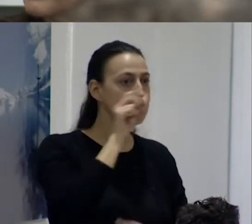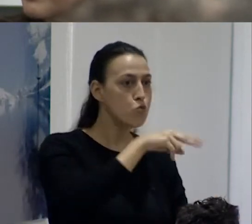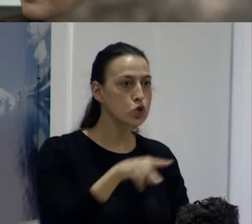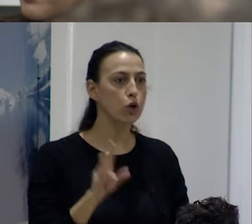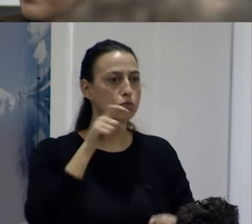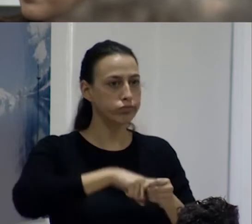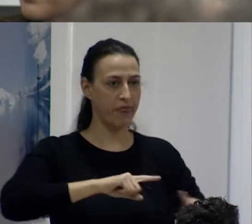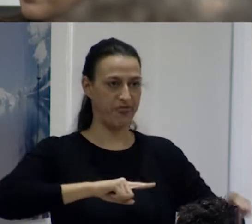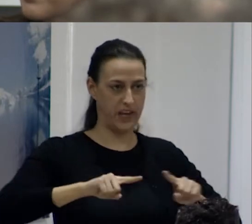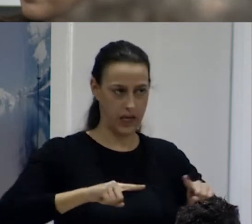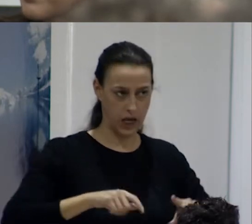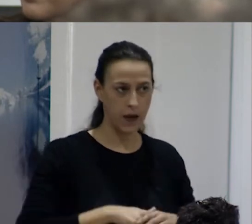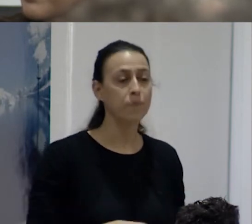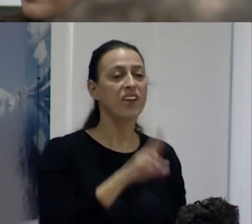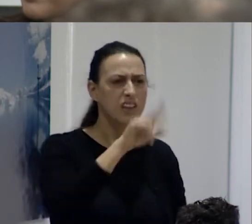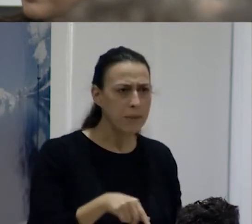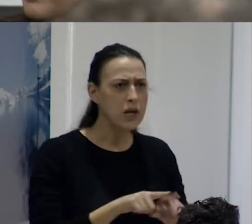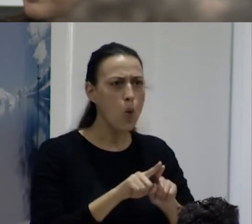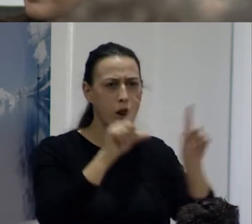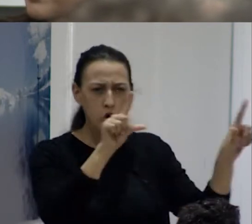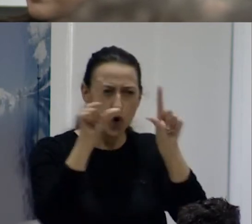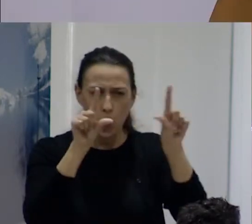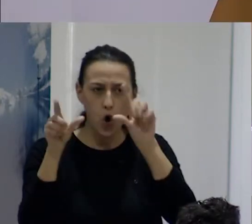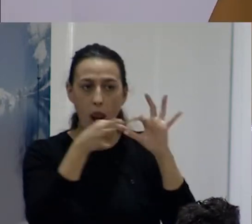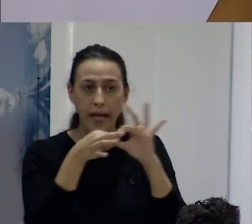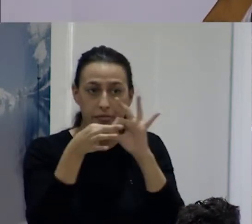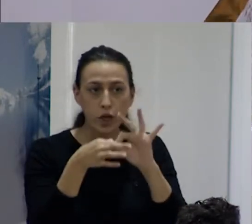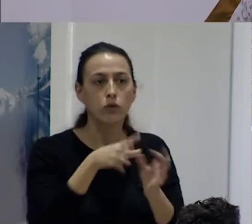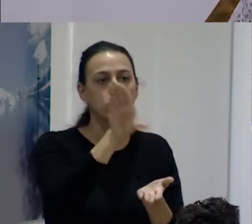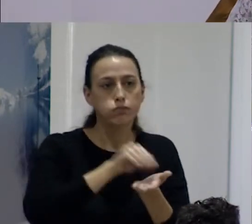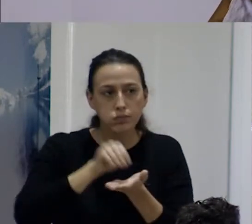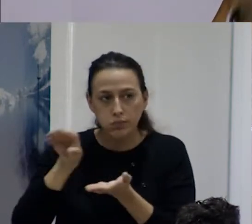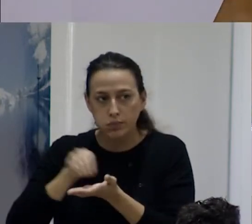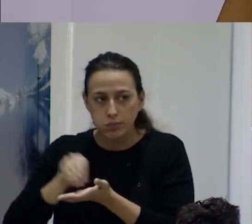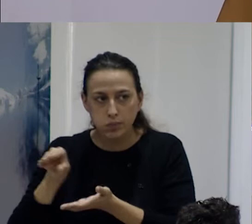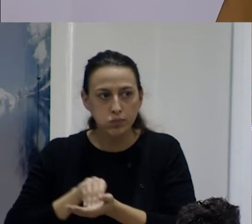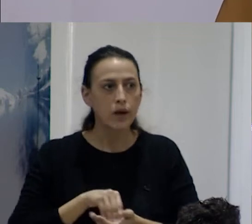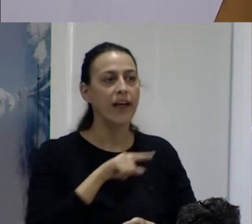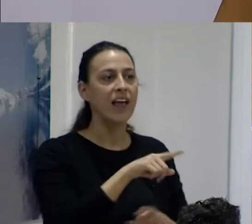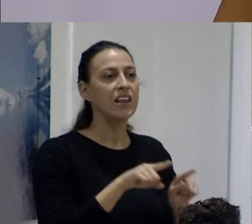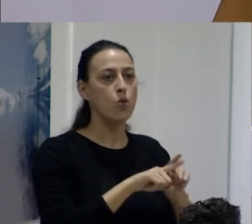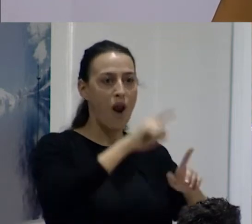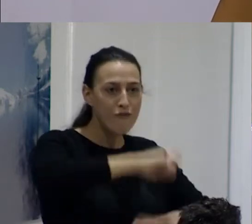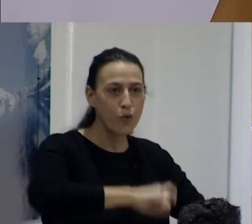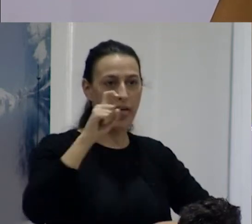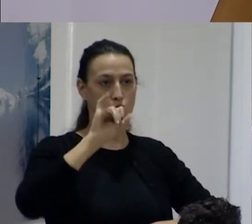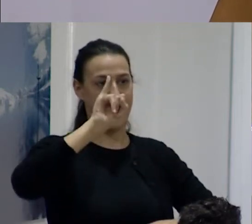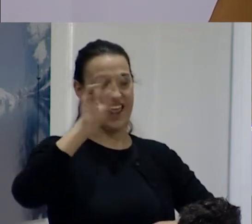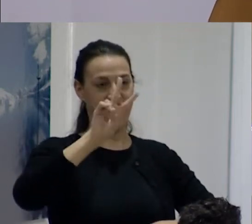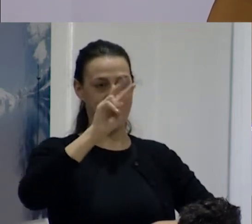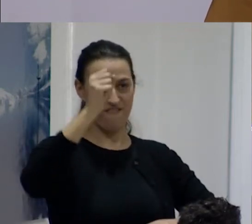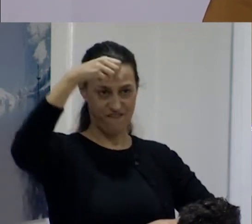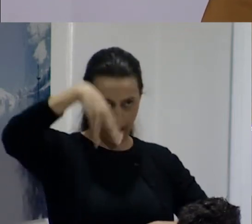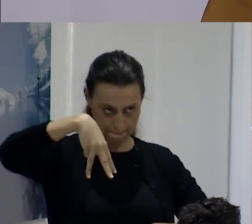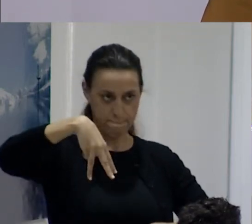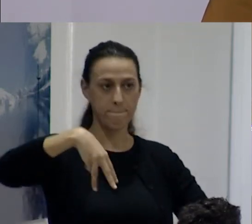o l'adquisició de col·leccions artístiques de relleu. Va ser impulsor i fundador de l'IBAM, del qual va